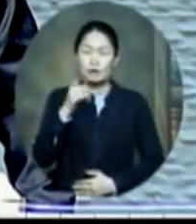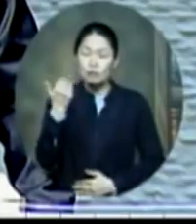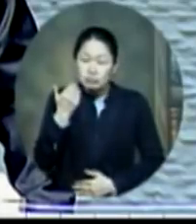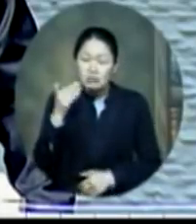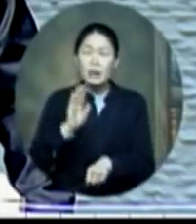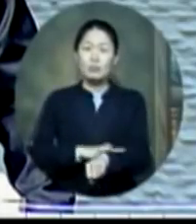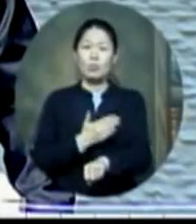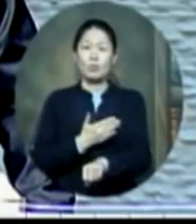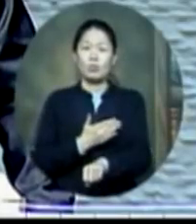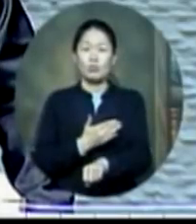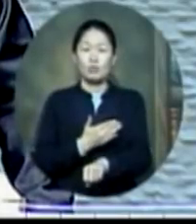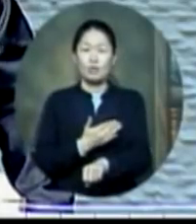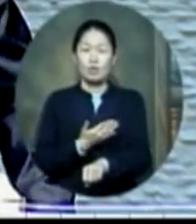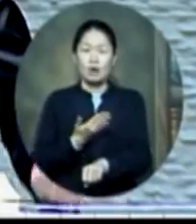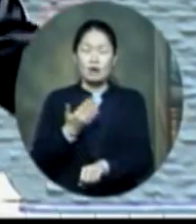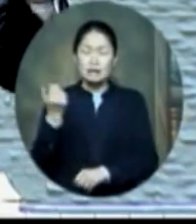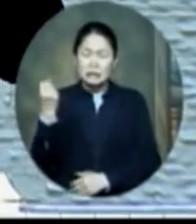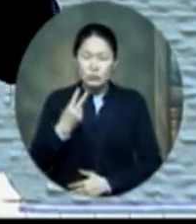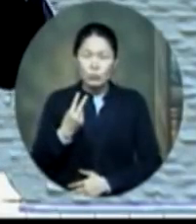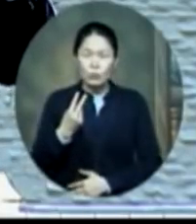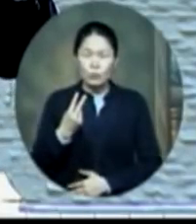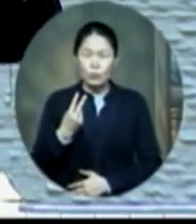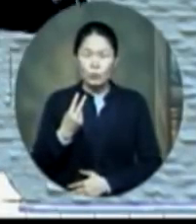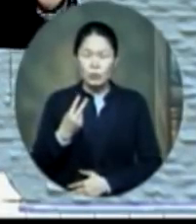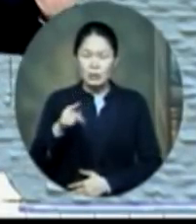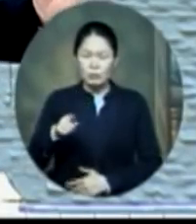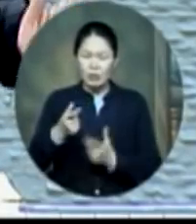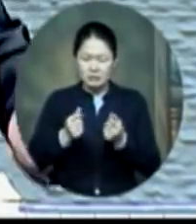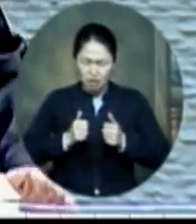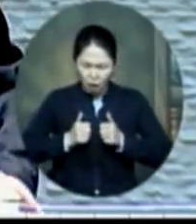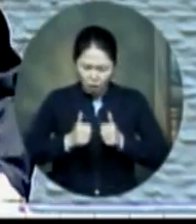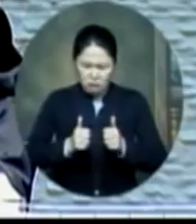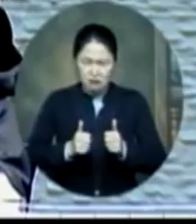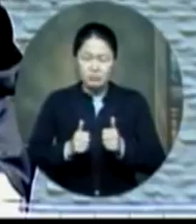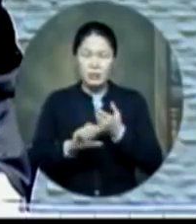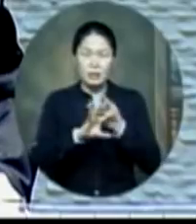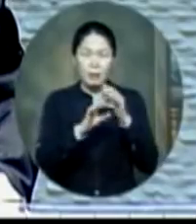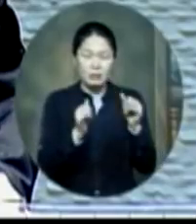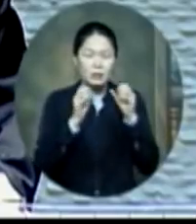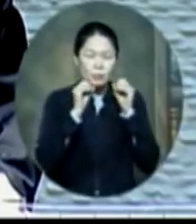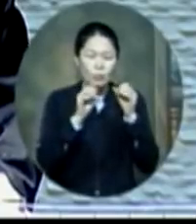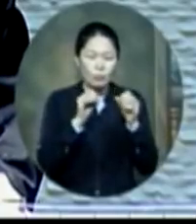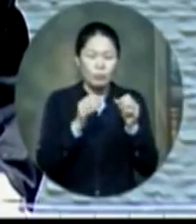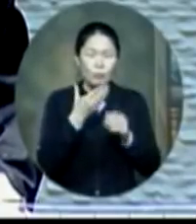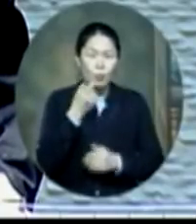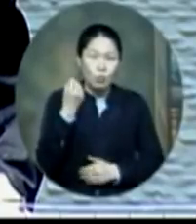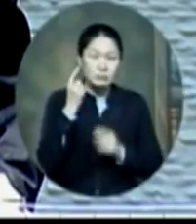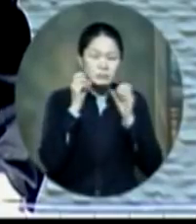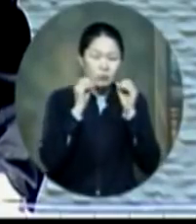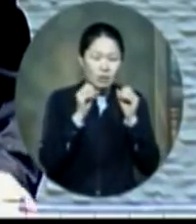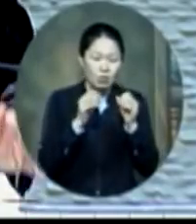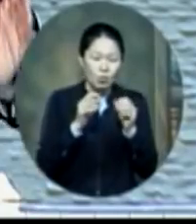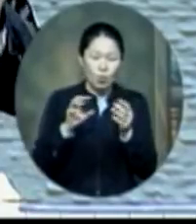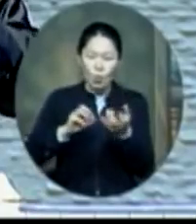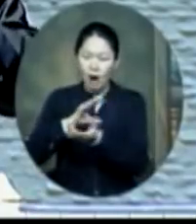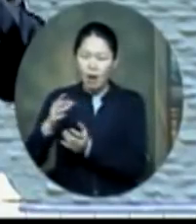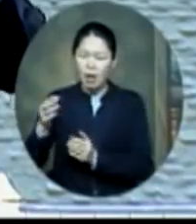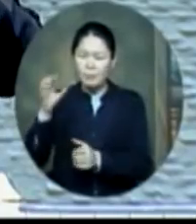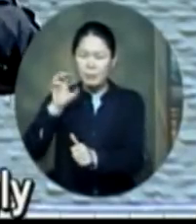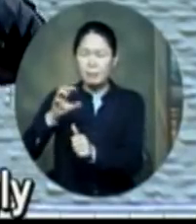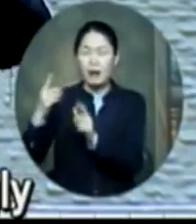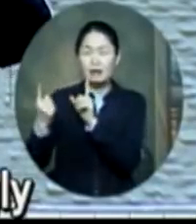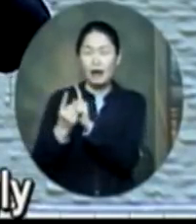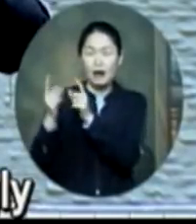겁니까 도대체? 그리고 그렇게 열심히 이방인들에게 복음을 전하고 환난과 핍박을 당하면서